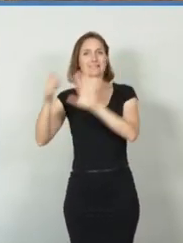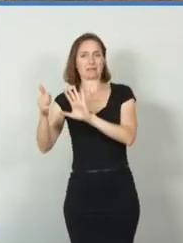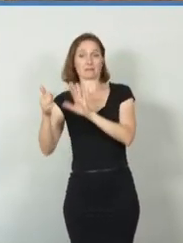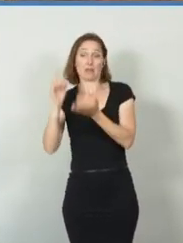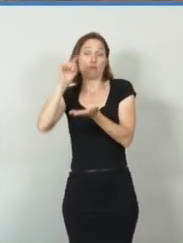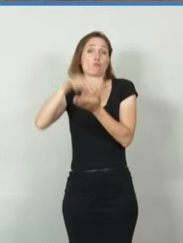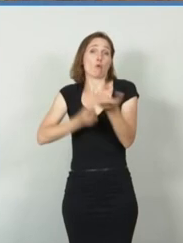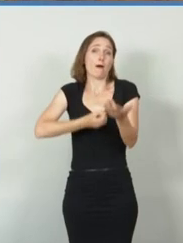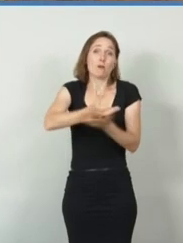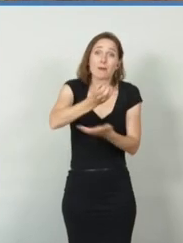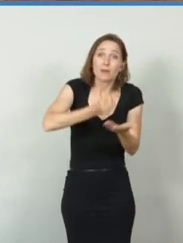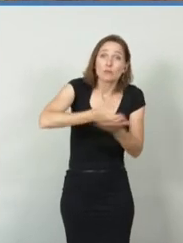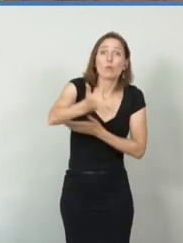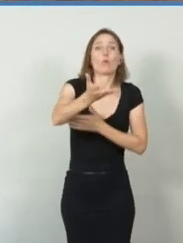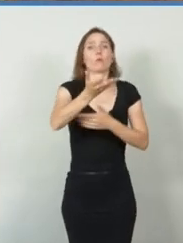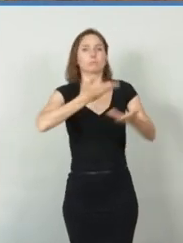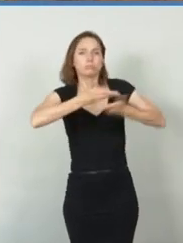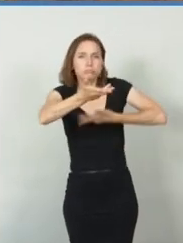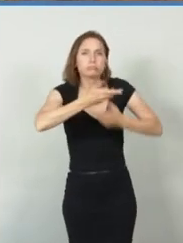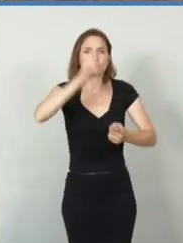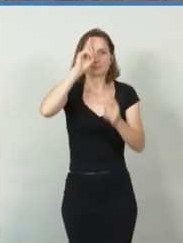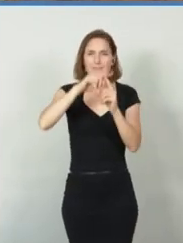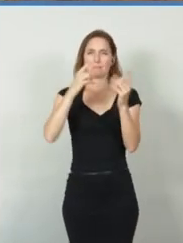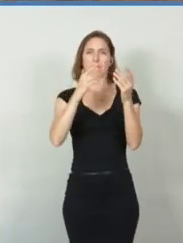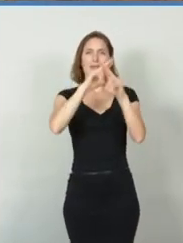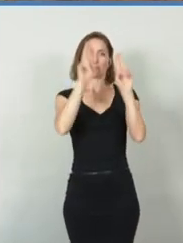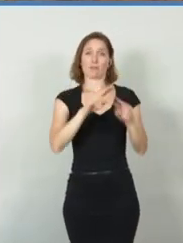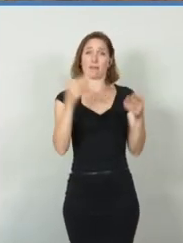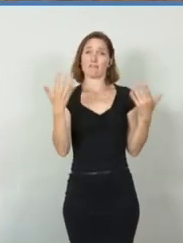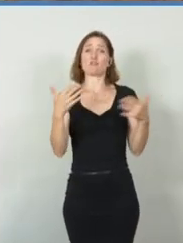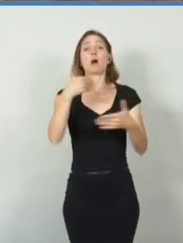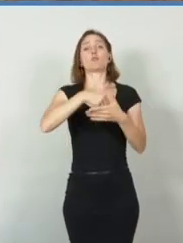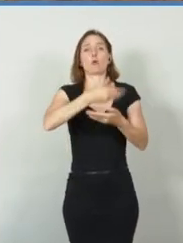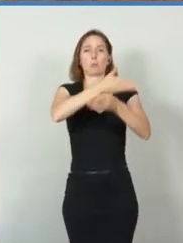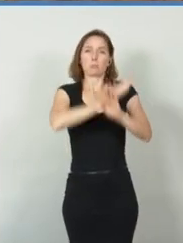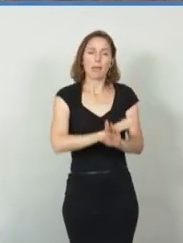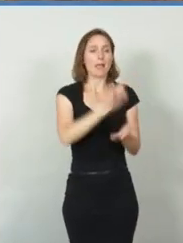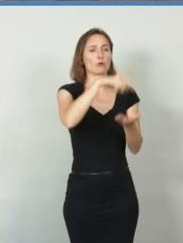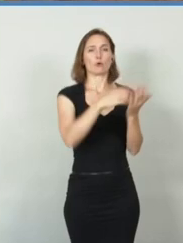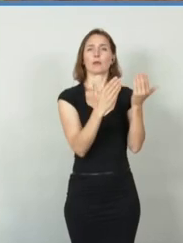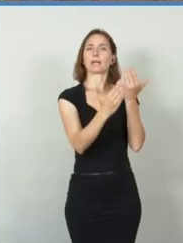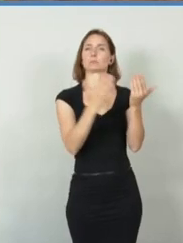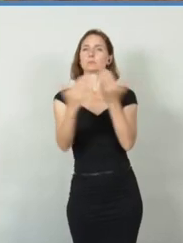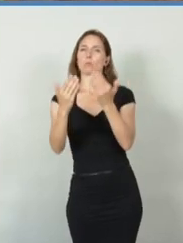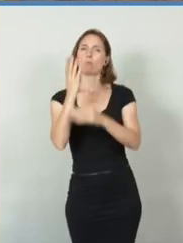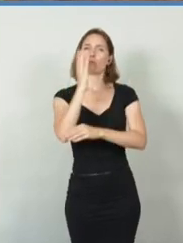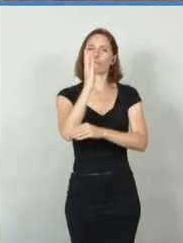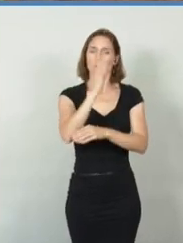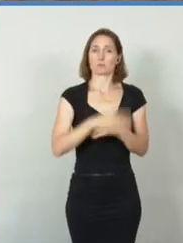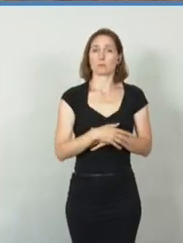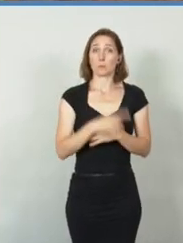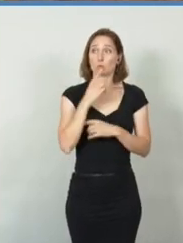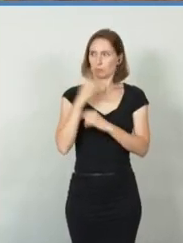disposant déjà d'un petit espace d'exposition et de conférences depuis ce lieu atypique a développé une véritable